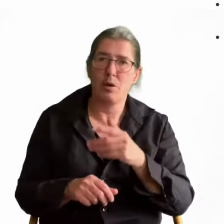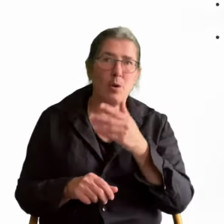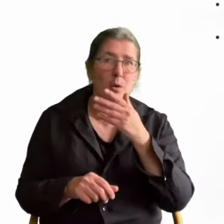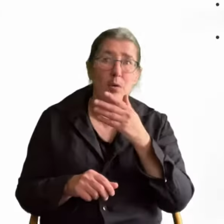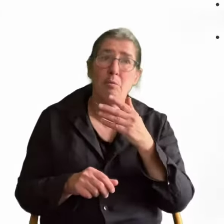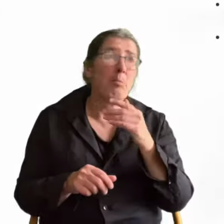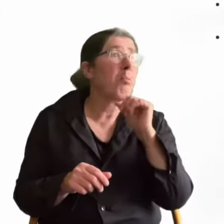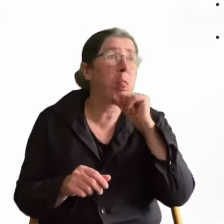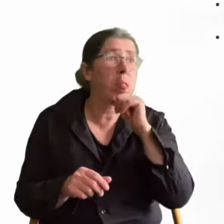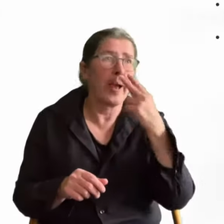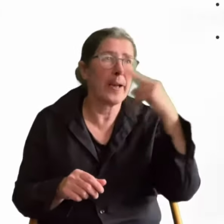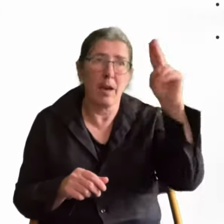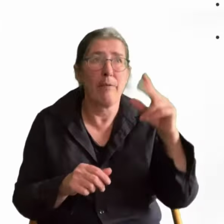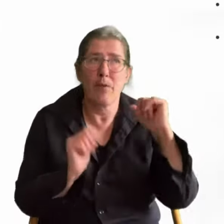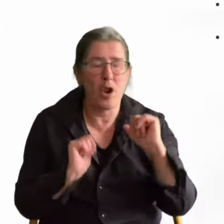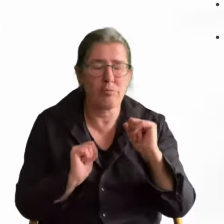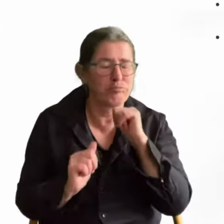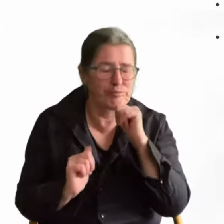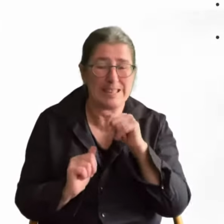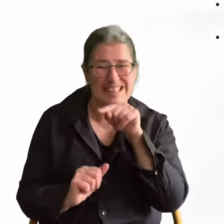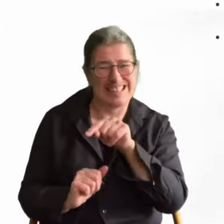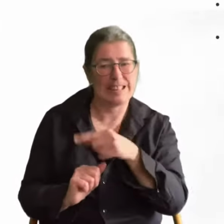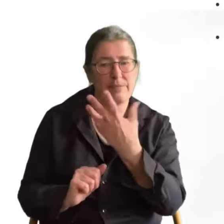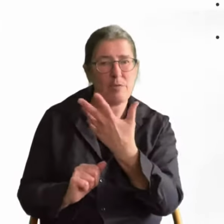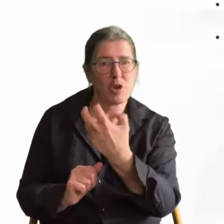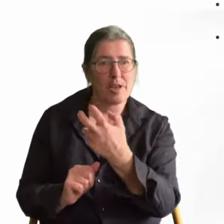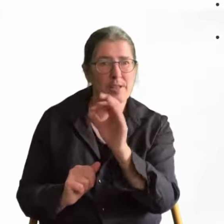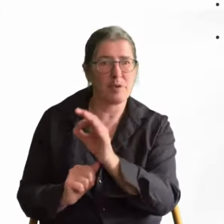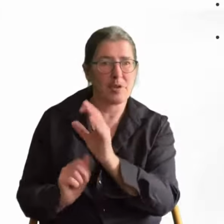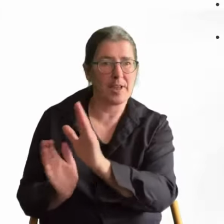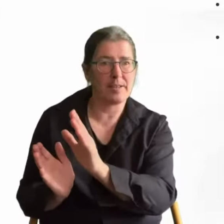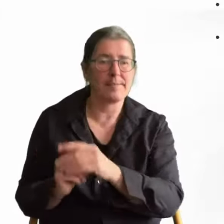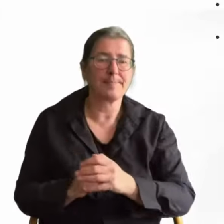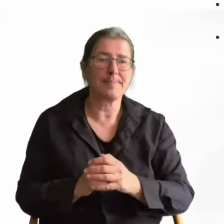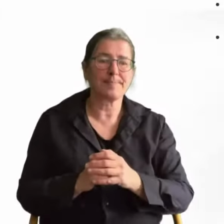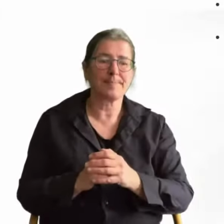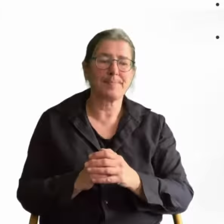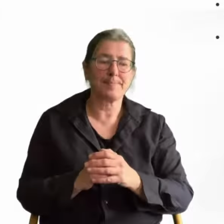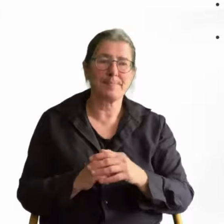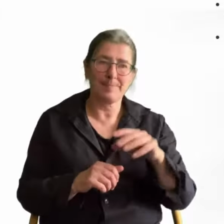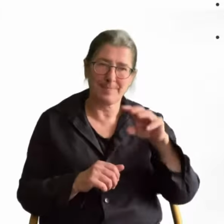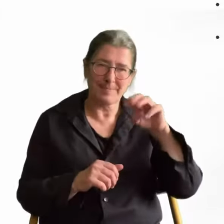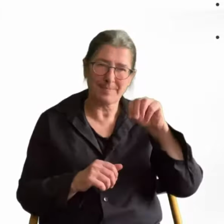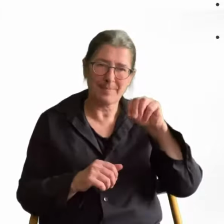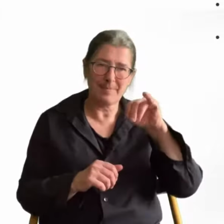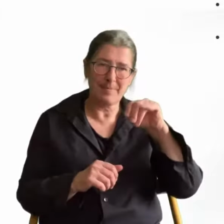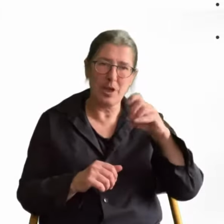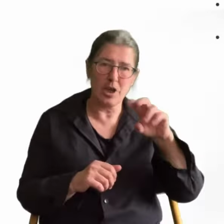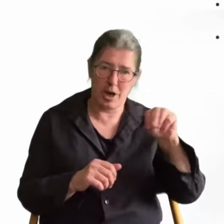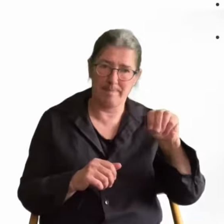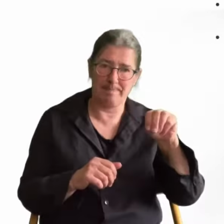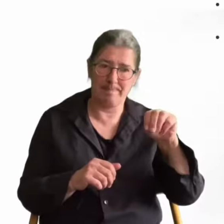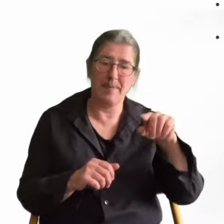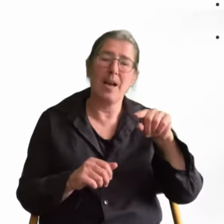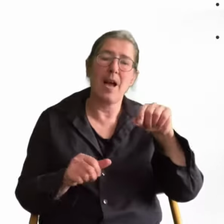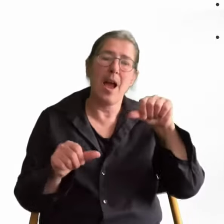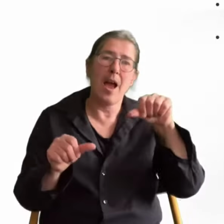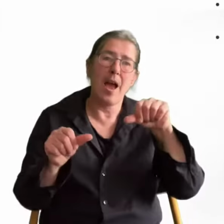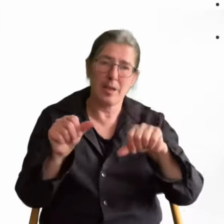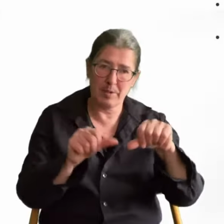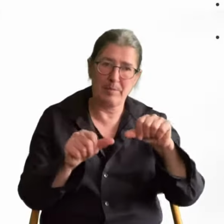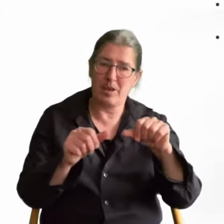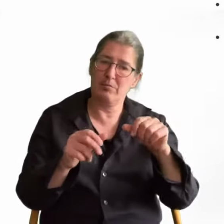mitgelaufen sind das waren diese 35 prozent also mitte hat sein experiment in unterschiedlicher